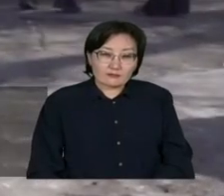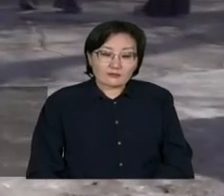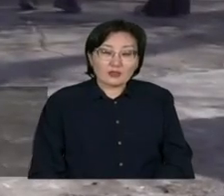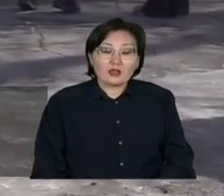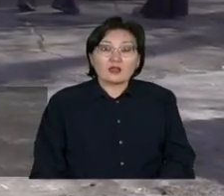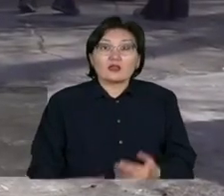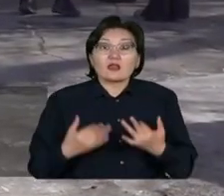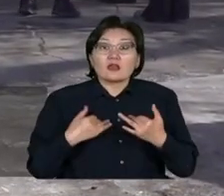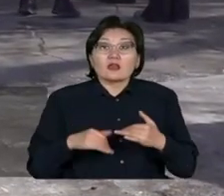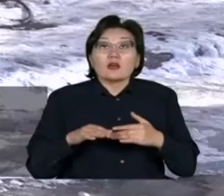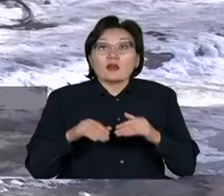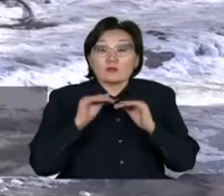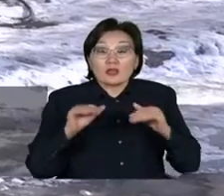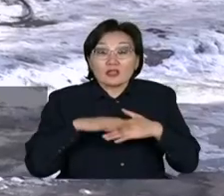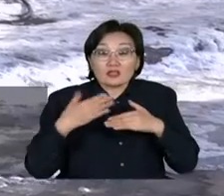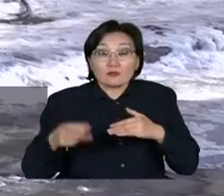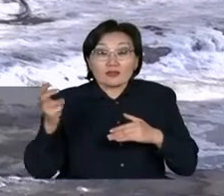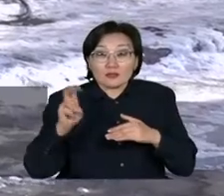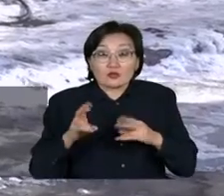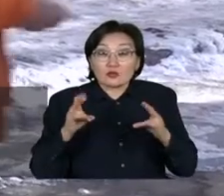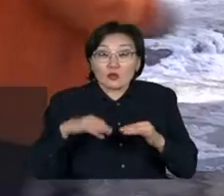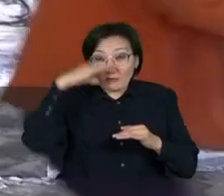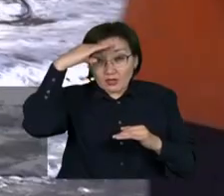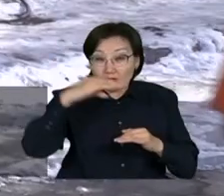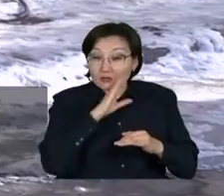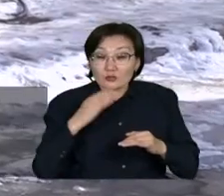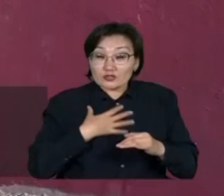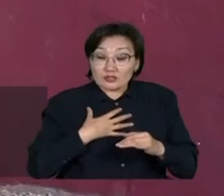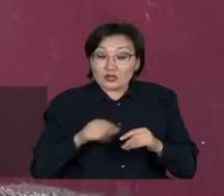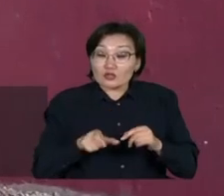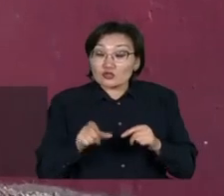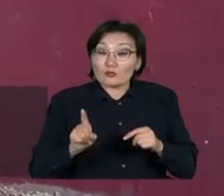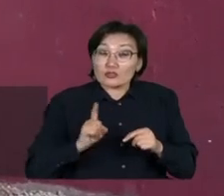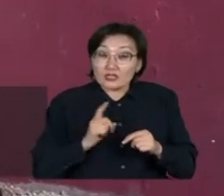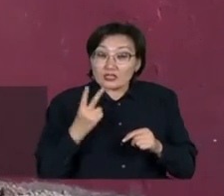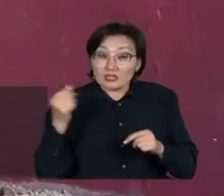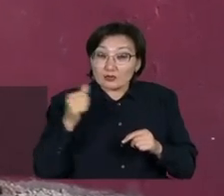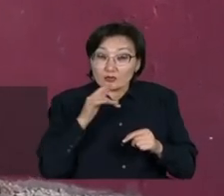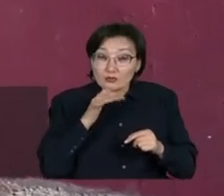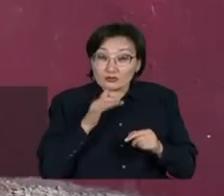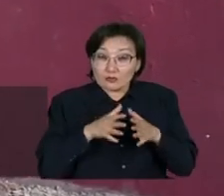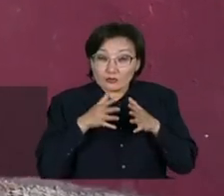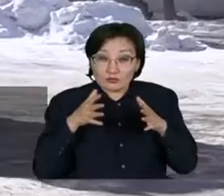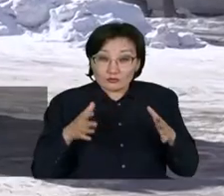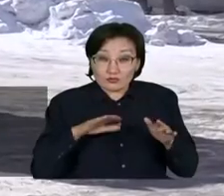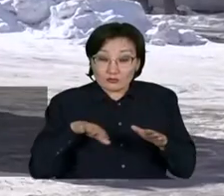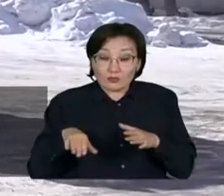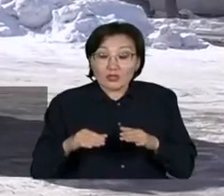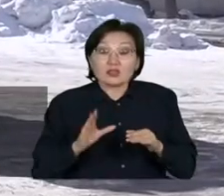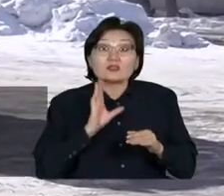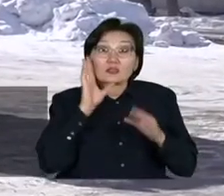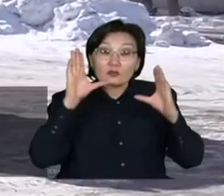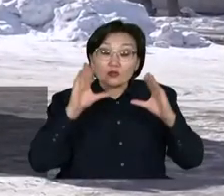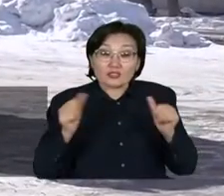Баласы кешікпей келем дейді, атана сонда да елең дейді. Бұл тұрғындардың осылай жол тосып жүргендеріне 2 аптадан асыпты. Таңертең және кешке ескі